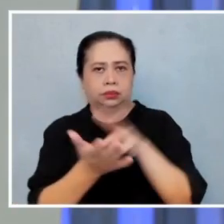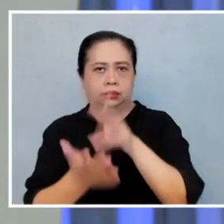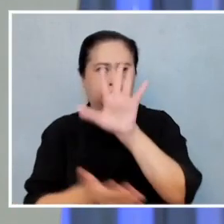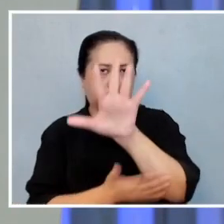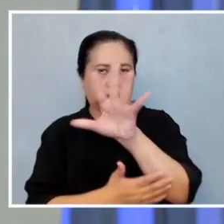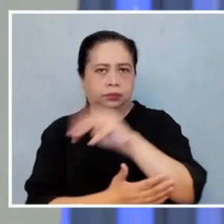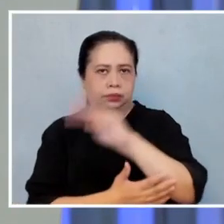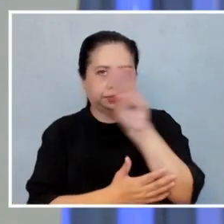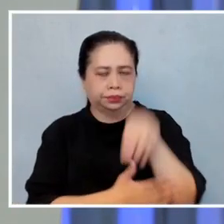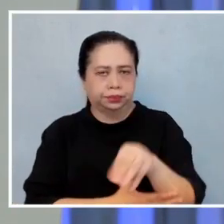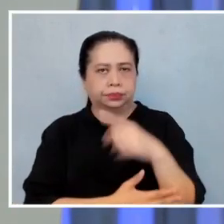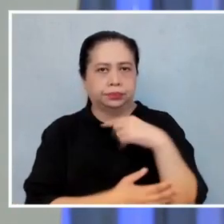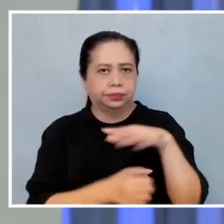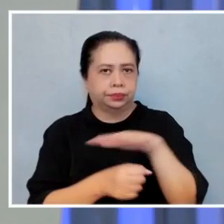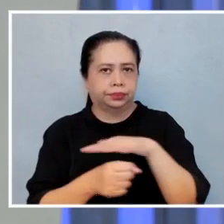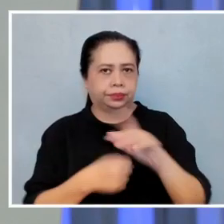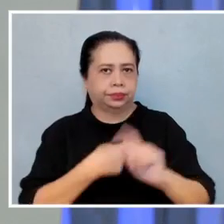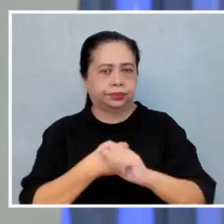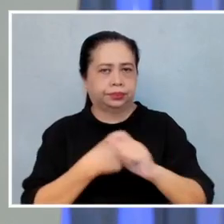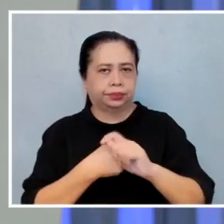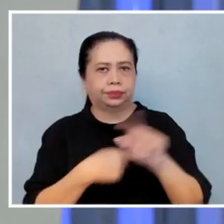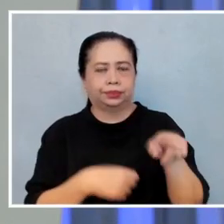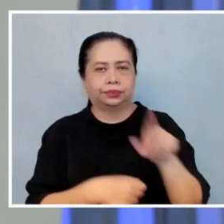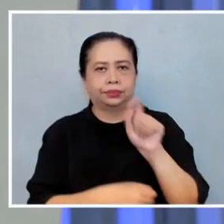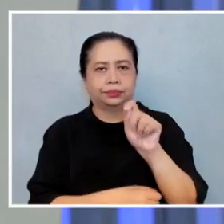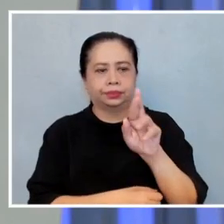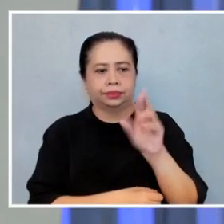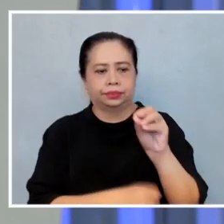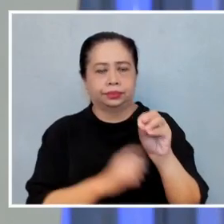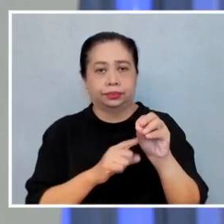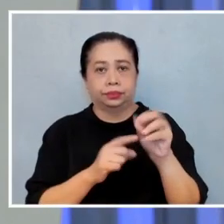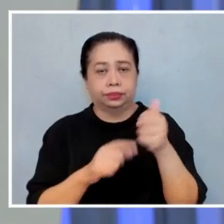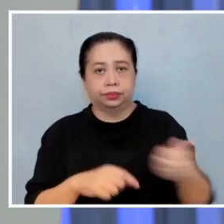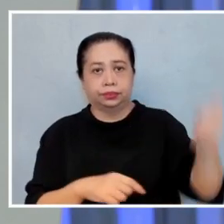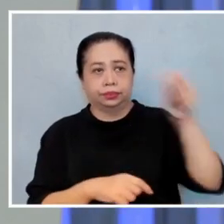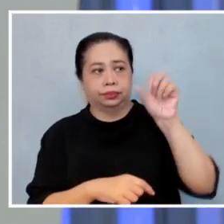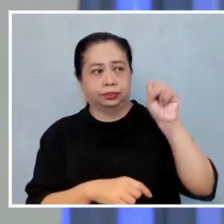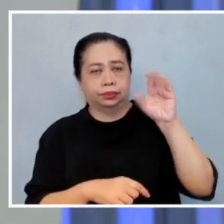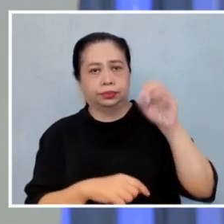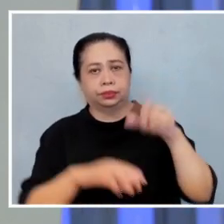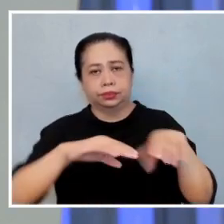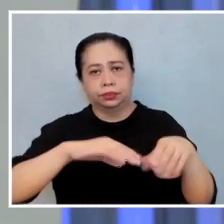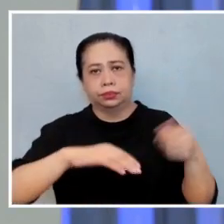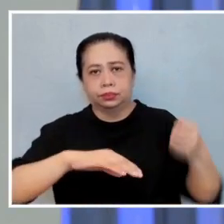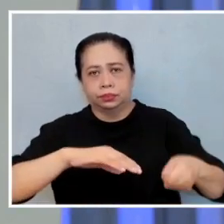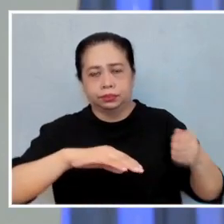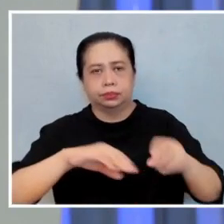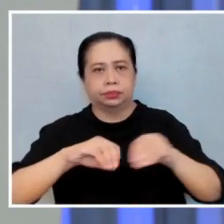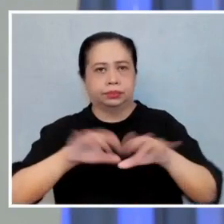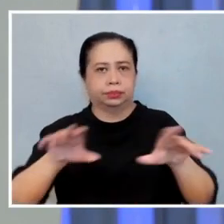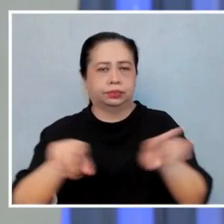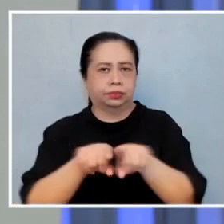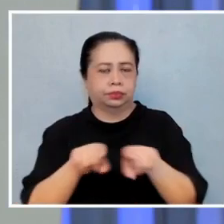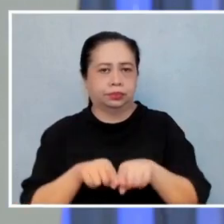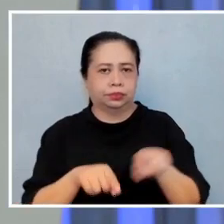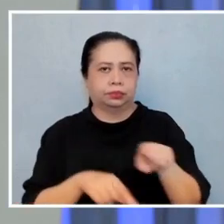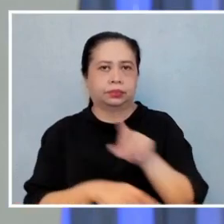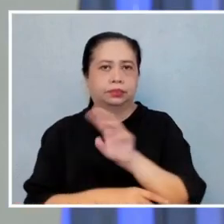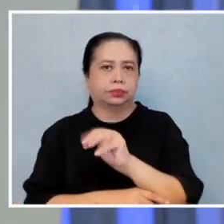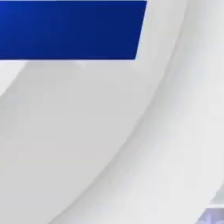Manila. Sakop ng temporary restraining order na inilabas ng Supreme Court ang NCAP na ipinatutupad rin ng